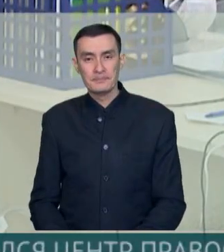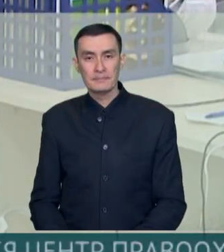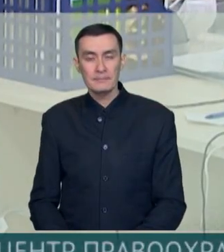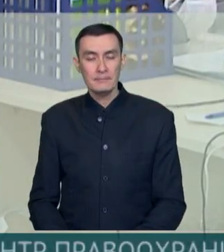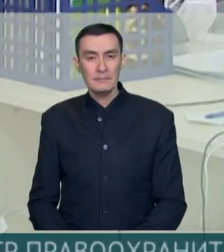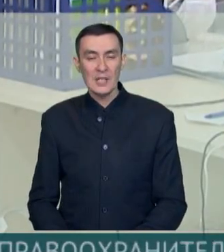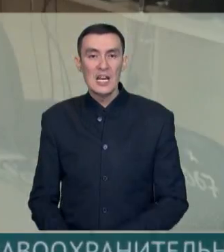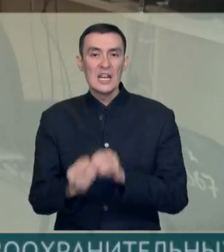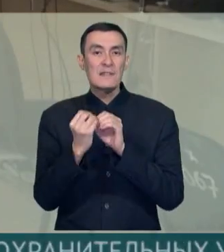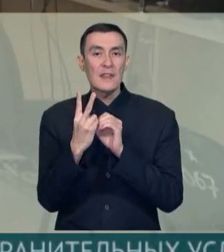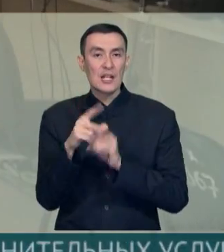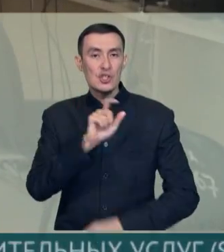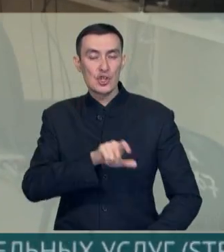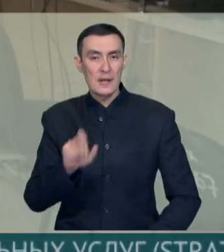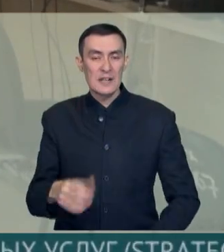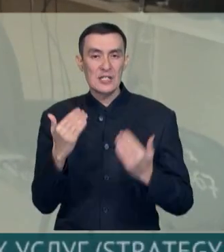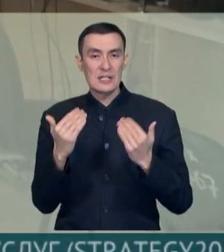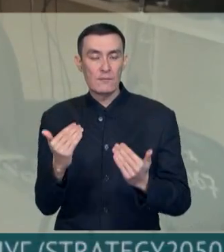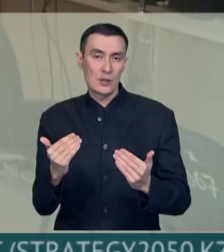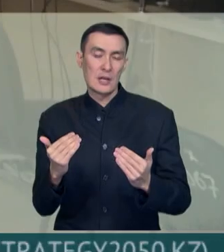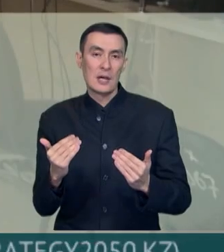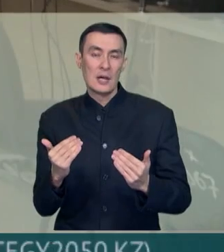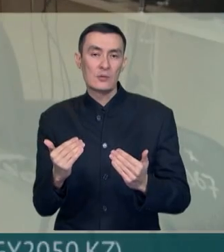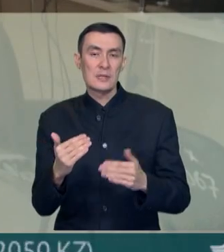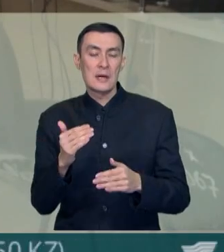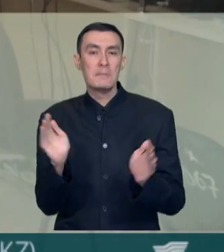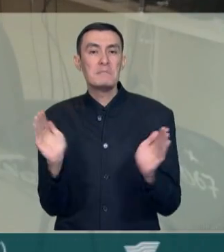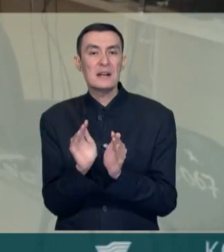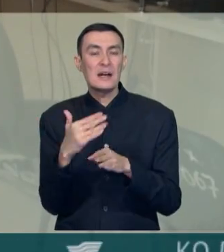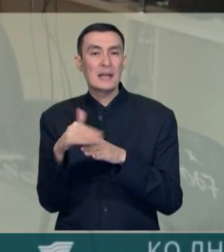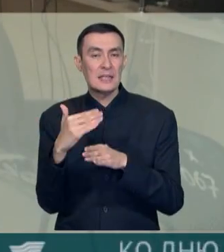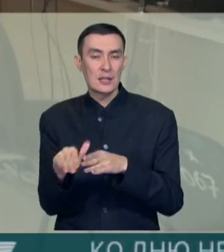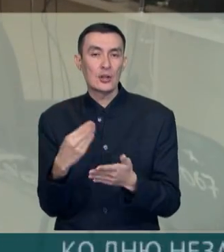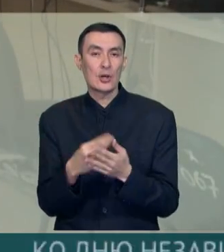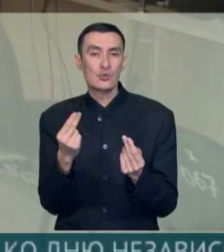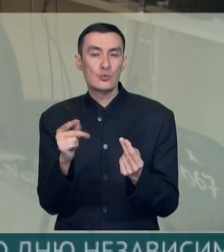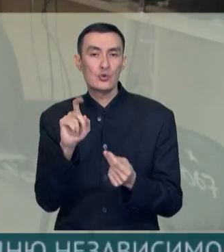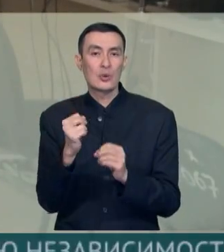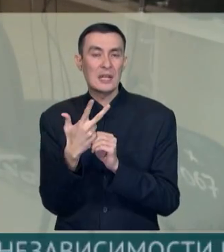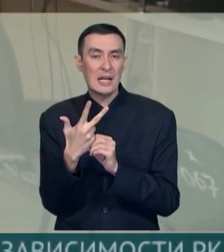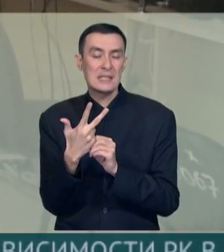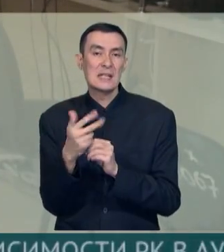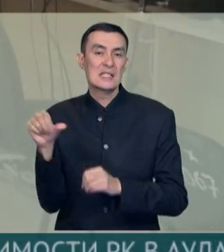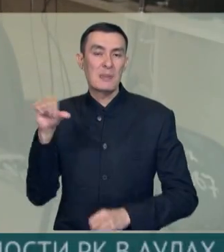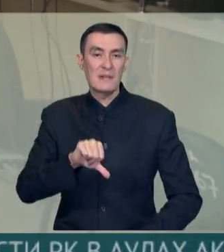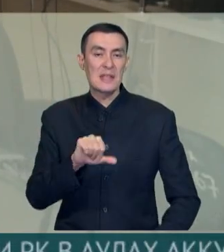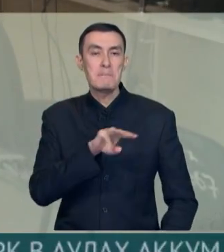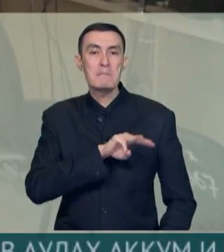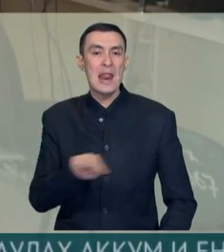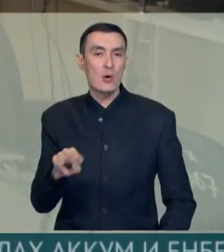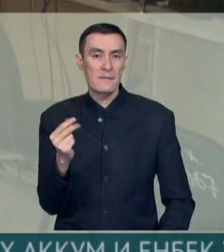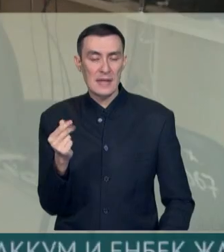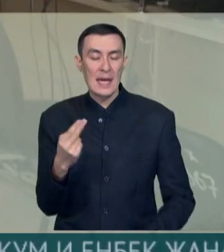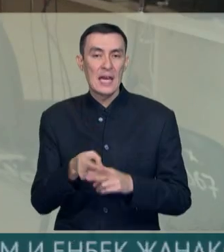двенадцать человек сегодня взяли микрокредиты на сумму 100 13 5 миллионов тенге это